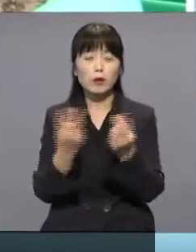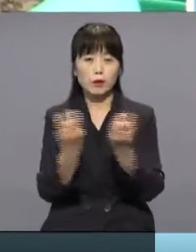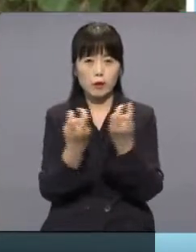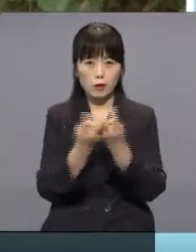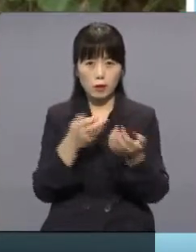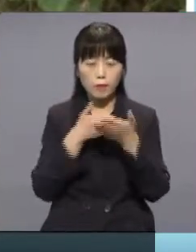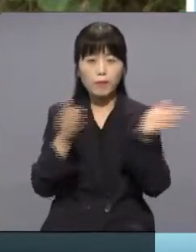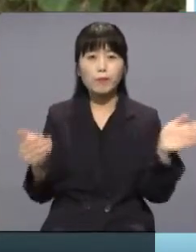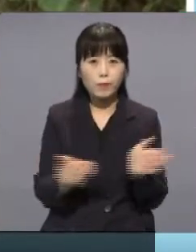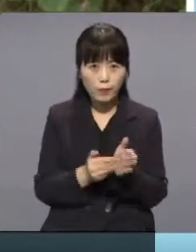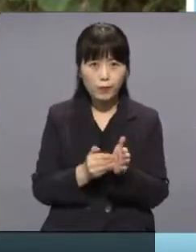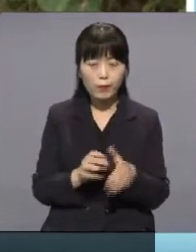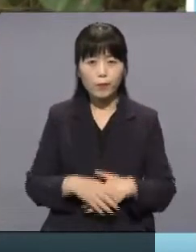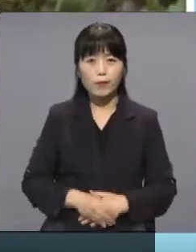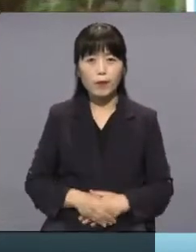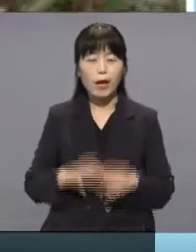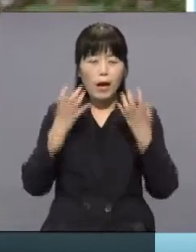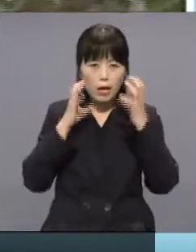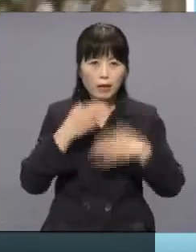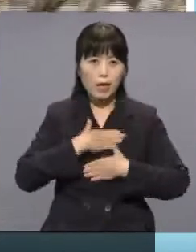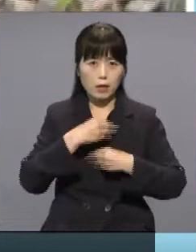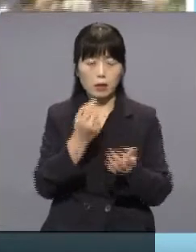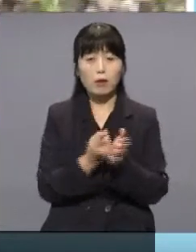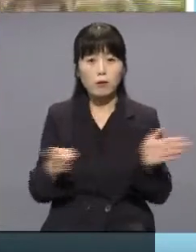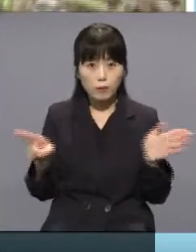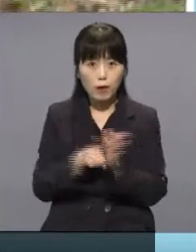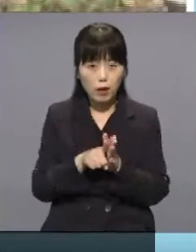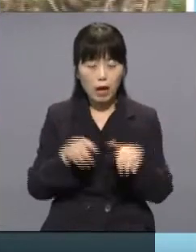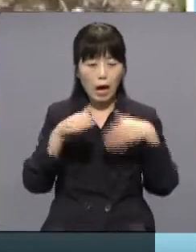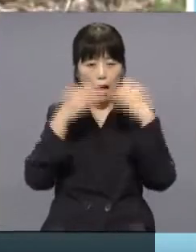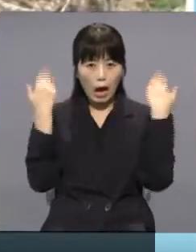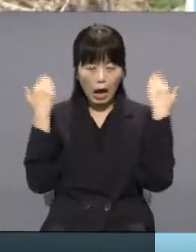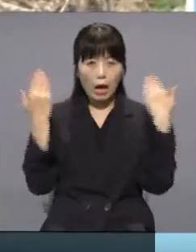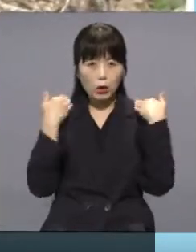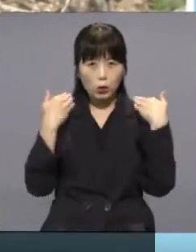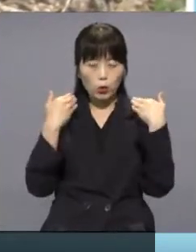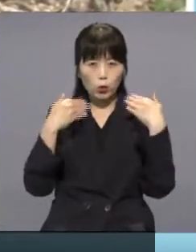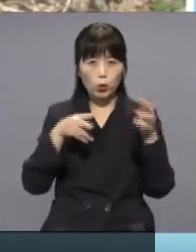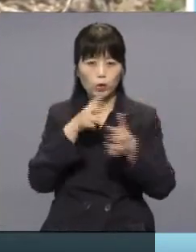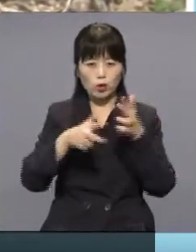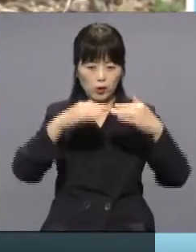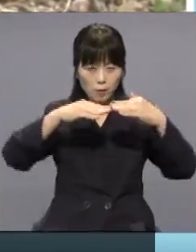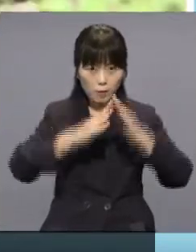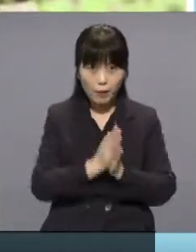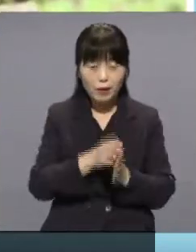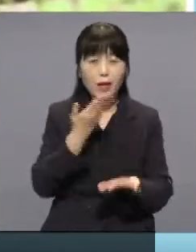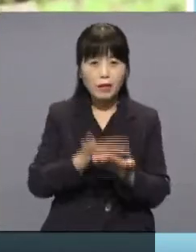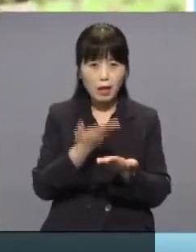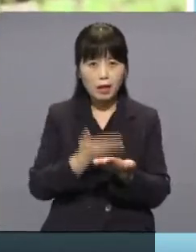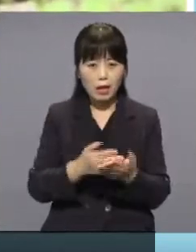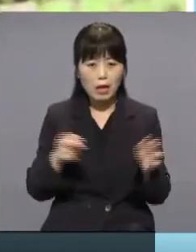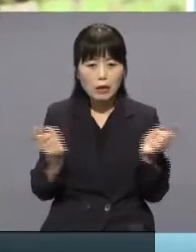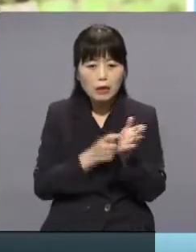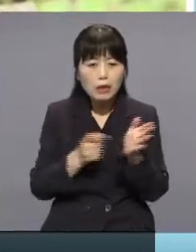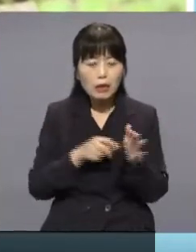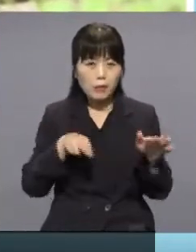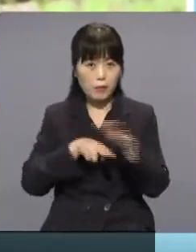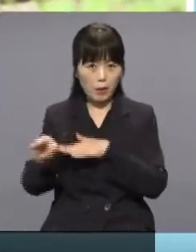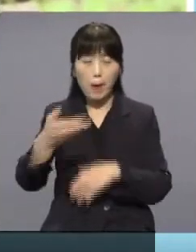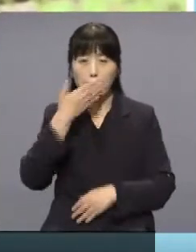요구했는데요 우선 아이들의 안전을 위해서 전체 학교 시설을 폐쇄해 달라 그리고 긴급 대피가